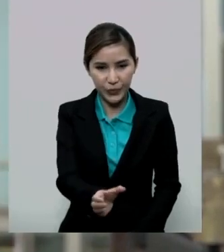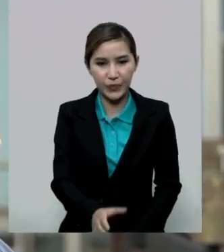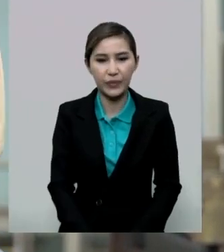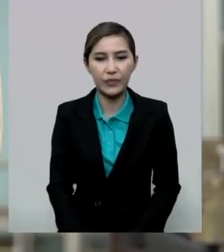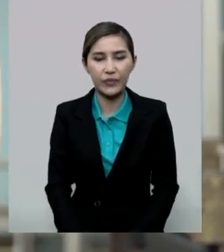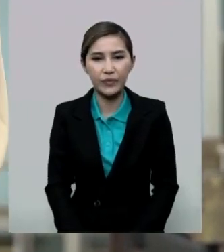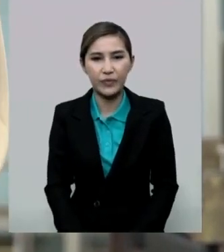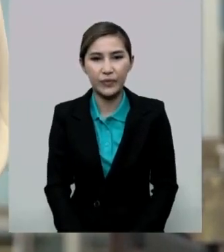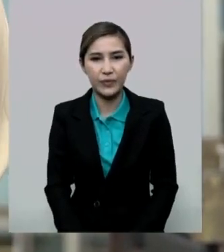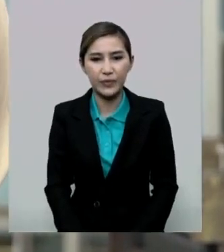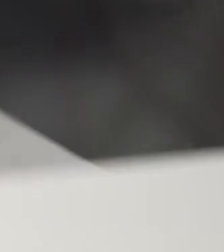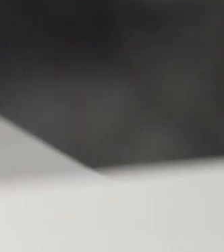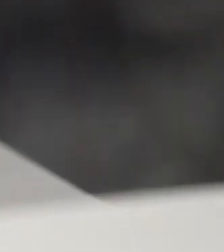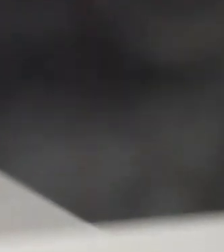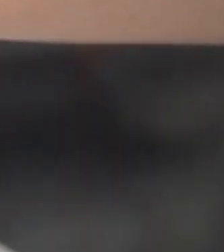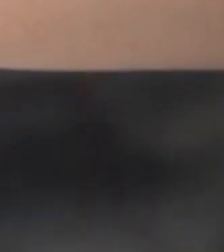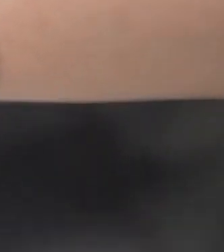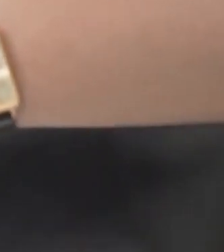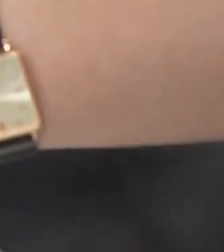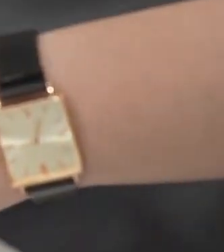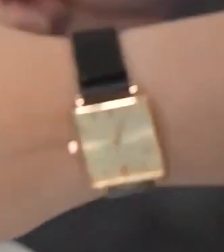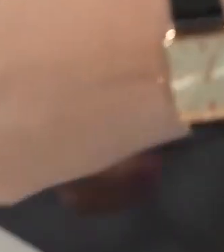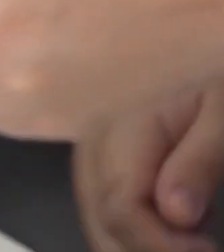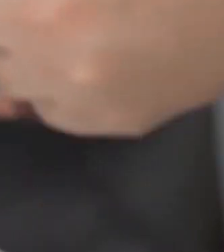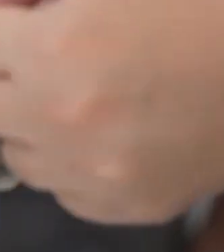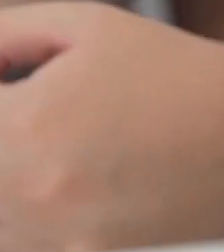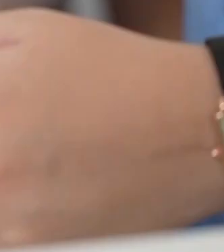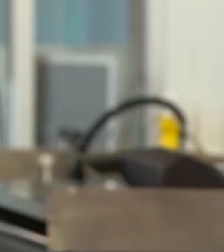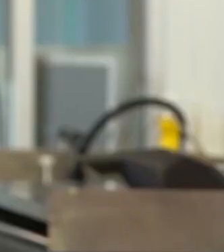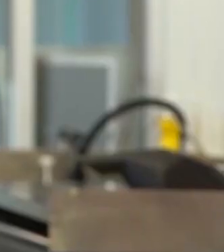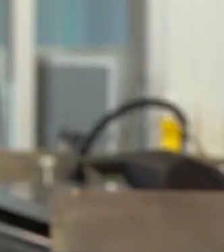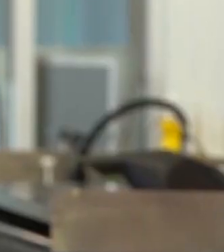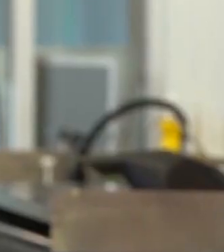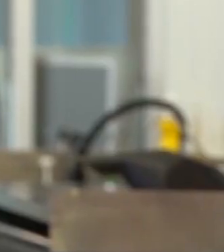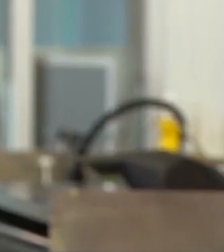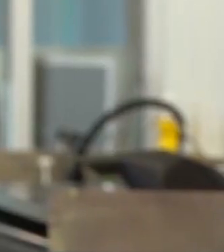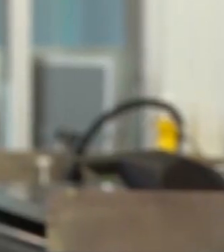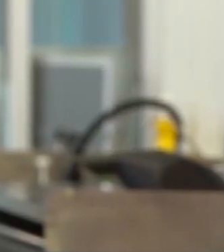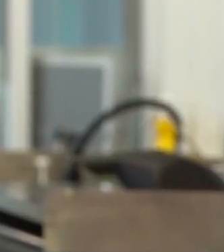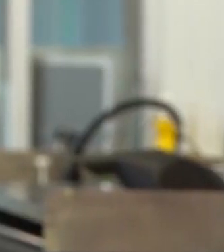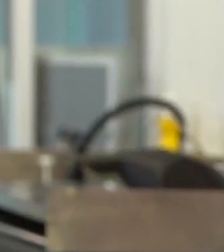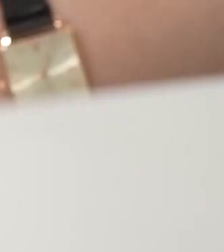างไว้ค่ะ ท่านหยิบเหยือกที่ใส่นมออกจากเครื่องสกรีน